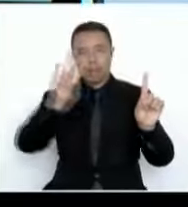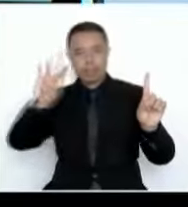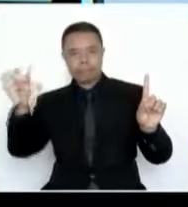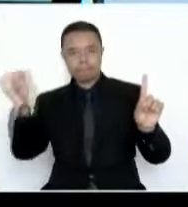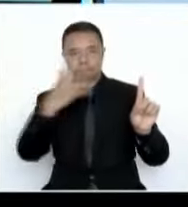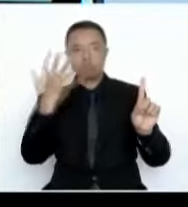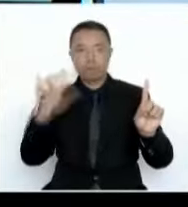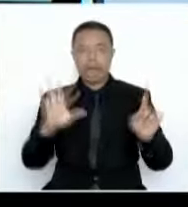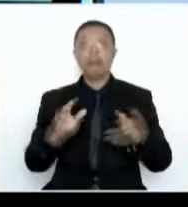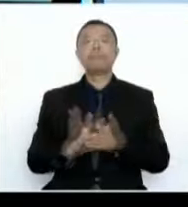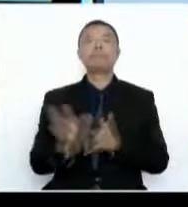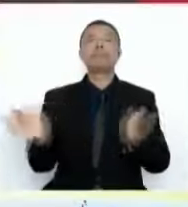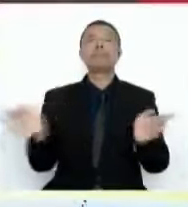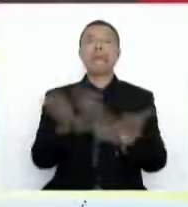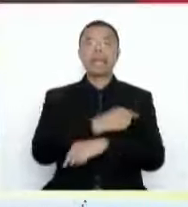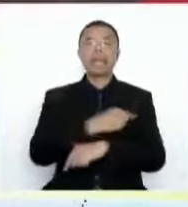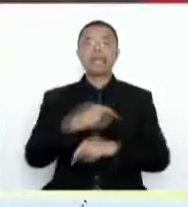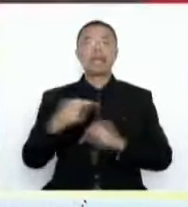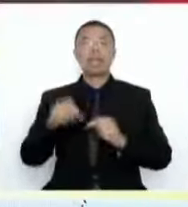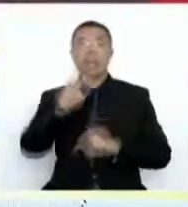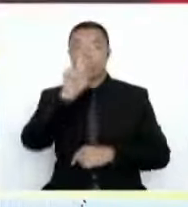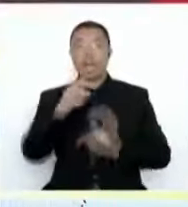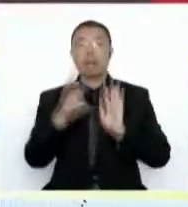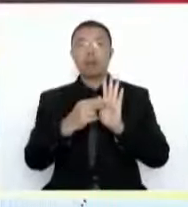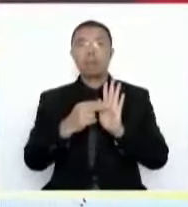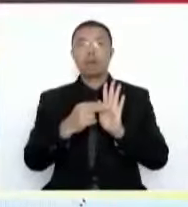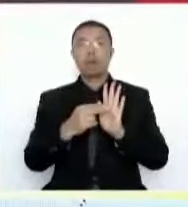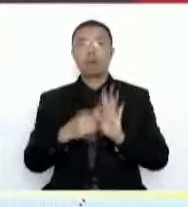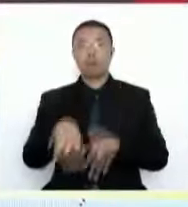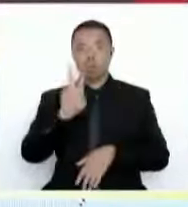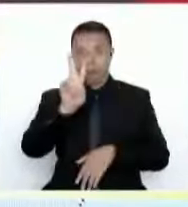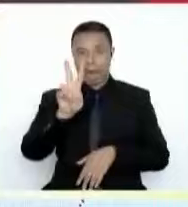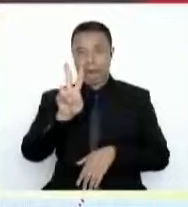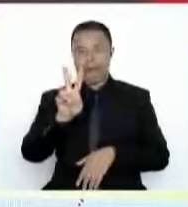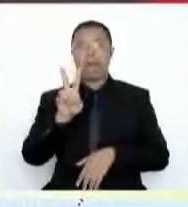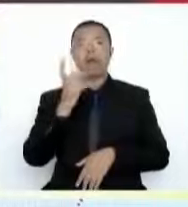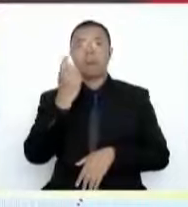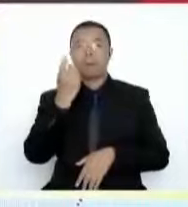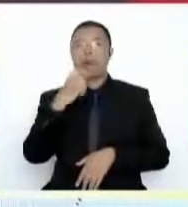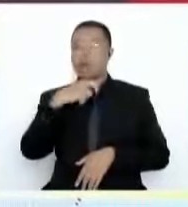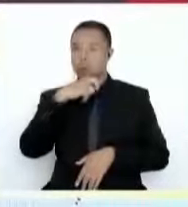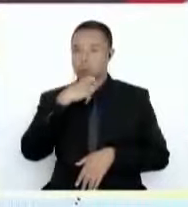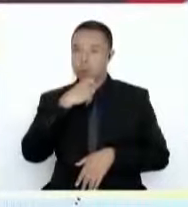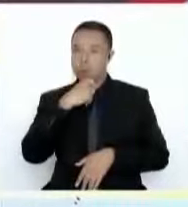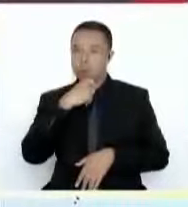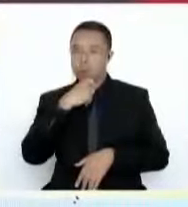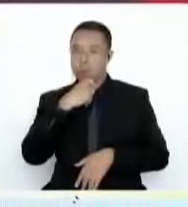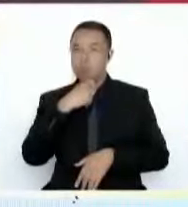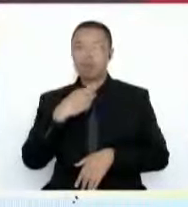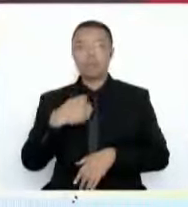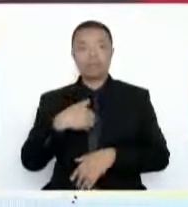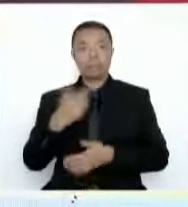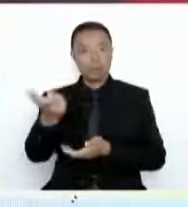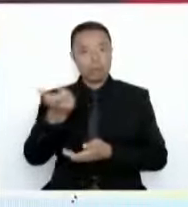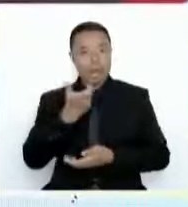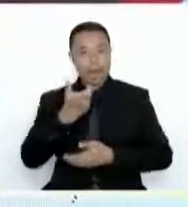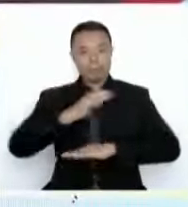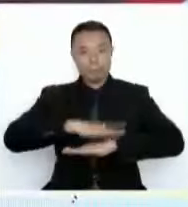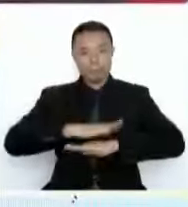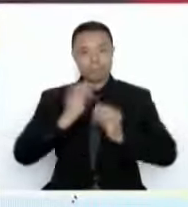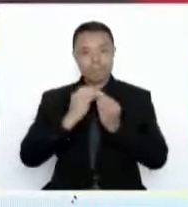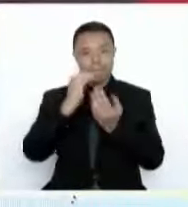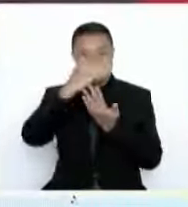gubernur dan selanjutnya kita beralih ke pertanyaan untuk calon wakil gubernur nomor urut 2 bapak Kun Wardana untuk itu kami akan mempersilakan panelis